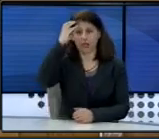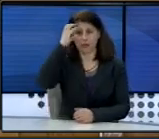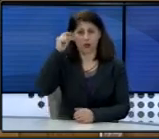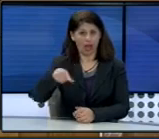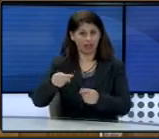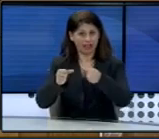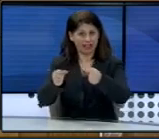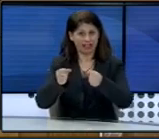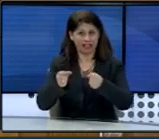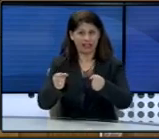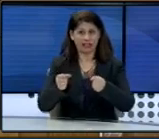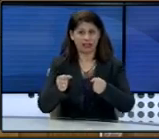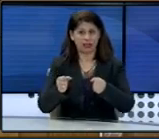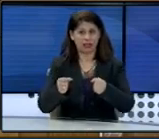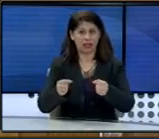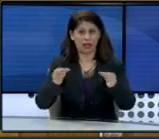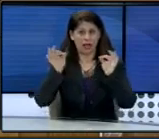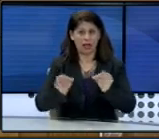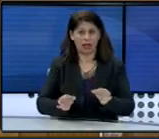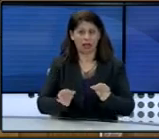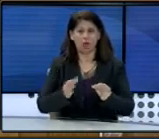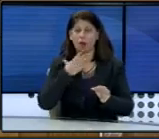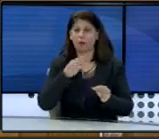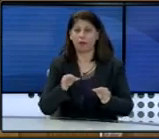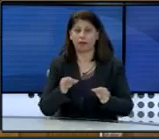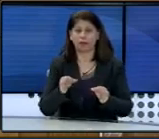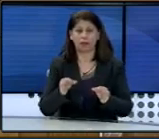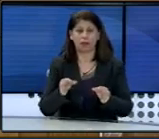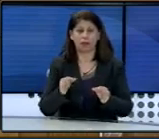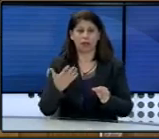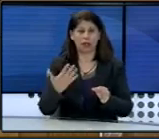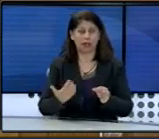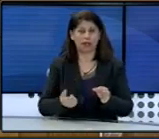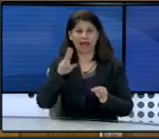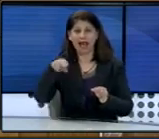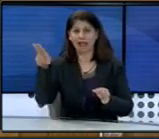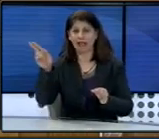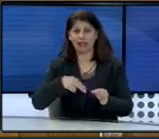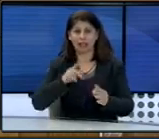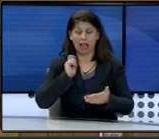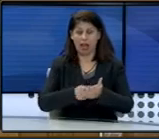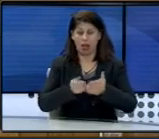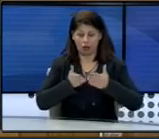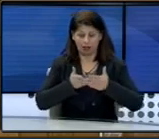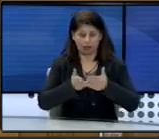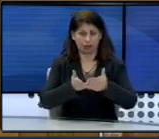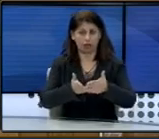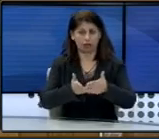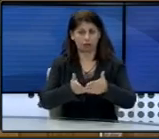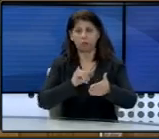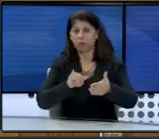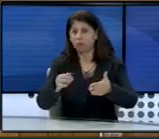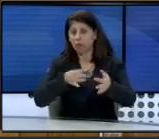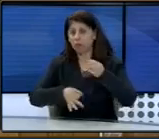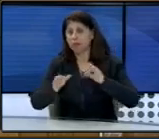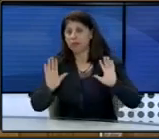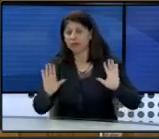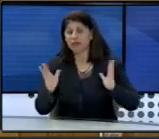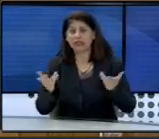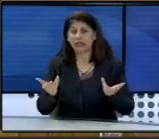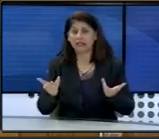κρίσης, ακριβώς επειδή είχατε ακυρώσει την αγορά των φρεγατών για λόγους που ποτέ δεν μας